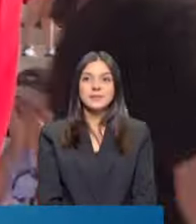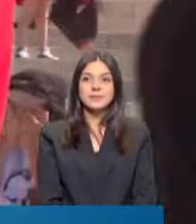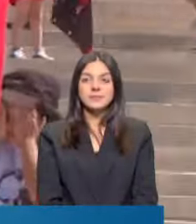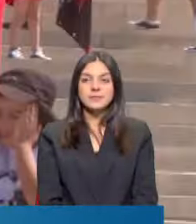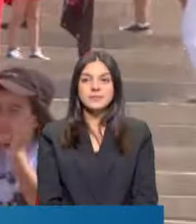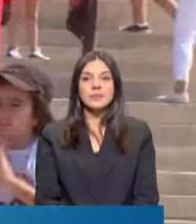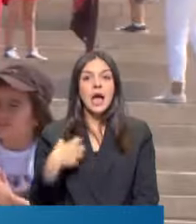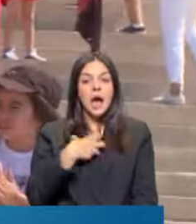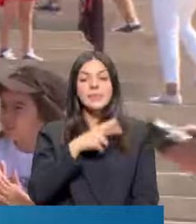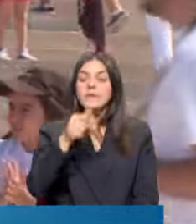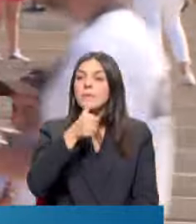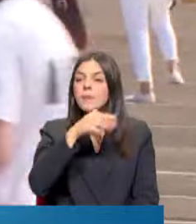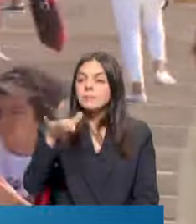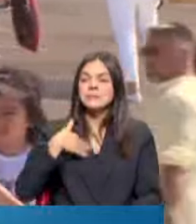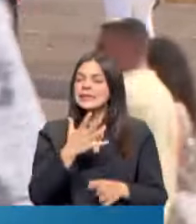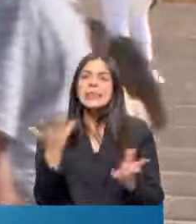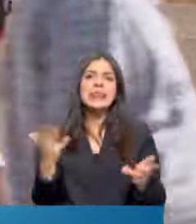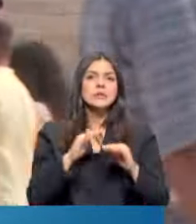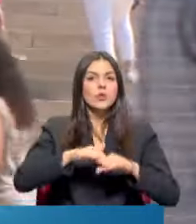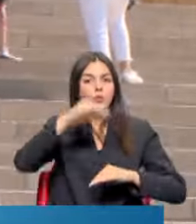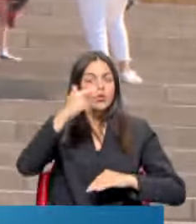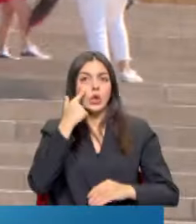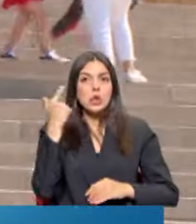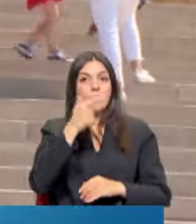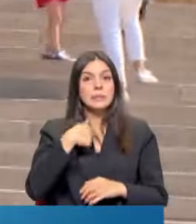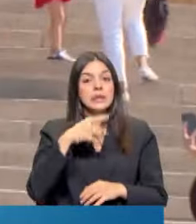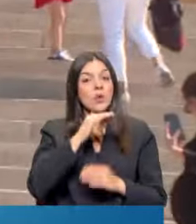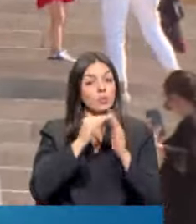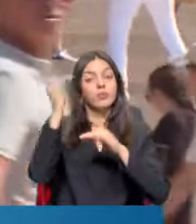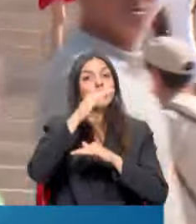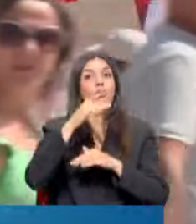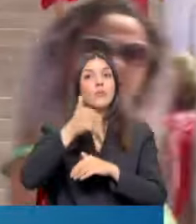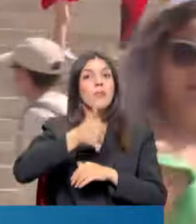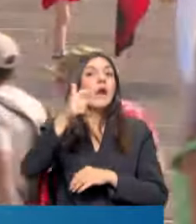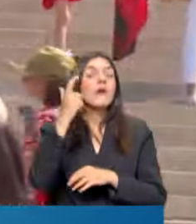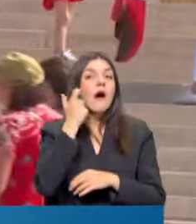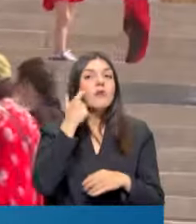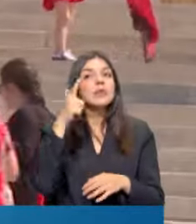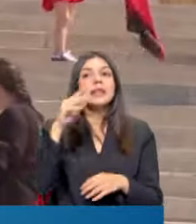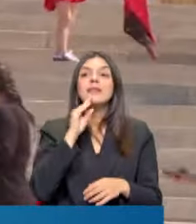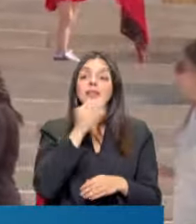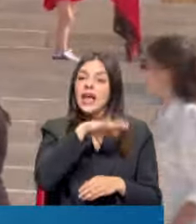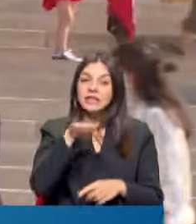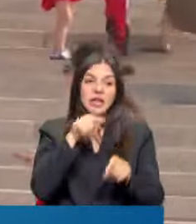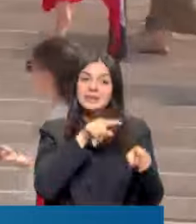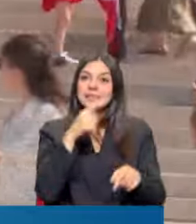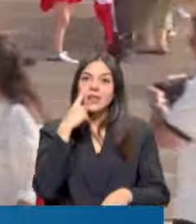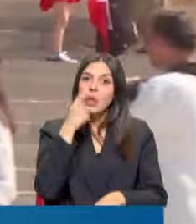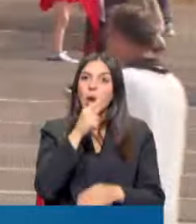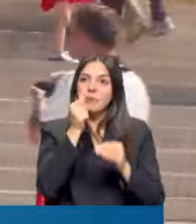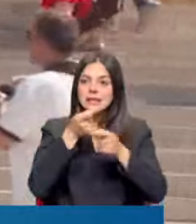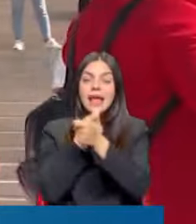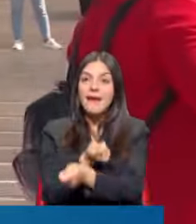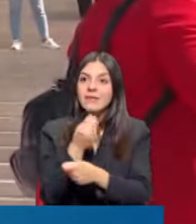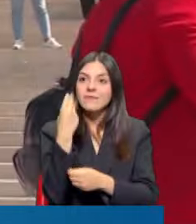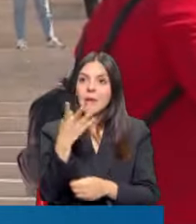yaşıyor. Anne ve babalarımız bizi nasıl yetiştirdiyse biz de çocuklarımıza Ulu Önder Mustafa Kemal Atatürk'ü izinde gençler yetiştirmeyi sanırım bir miras